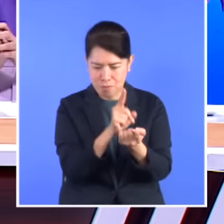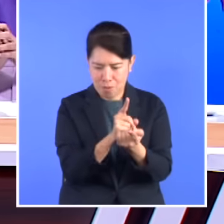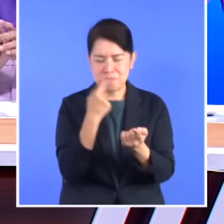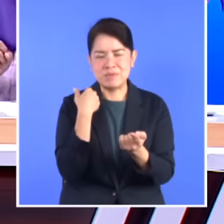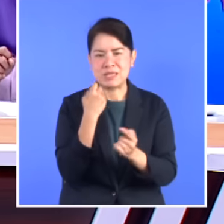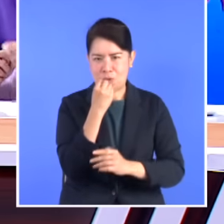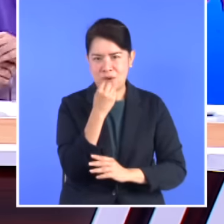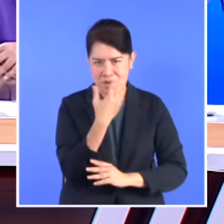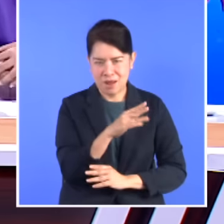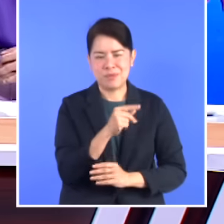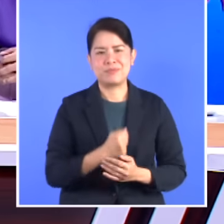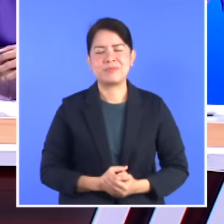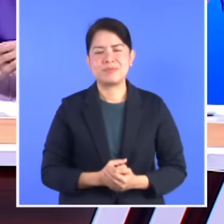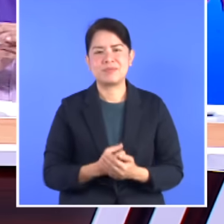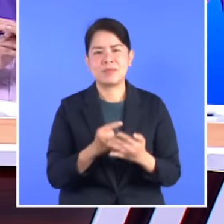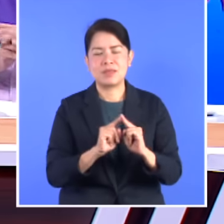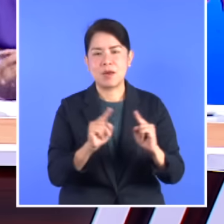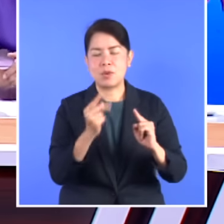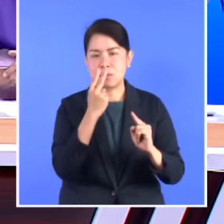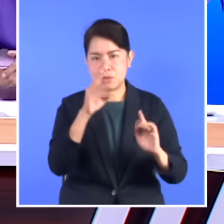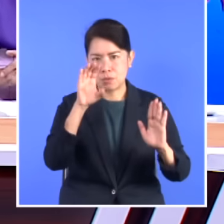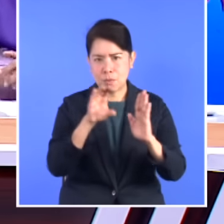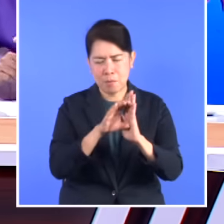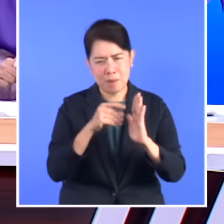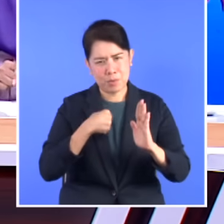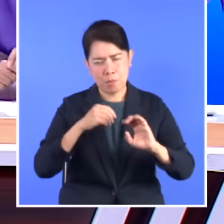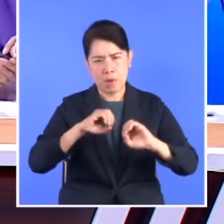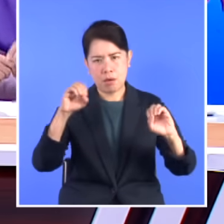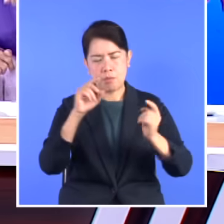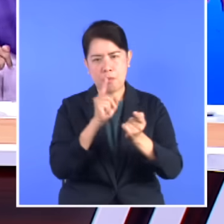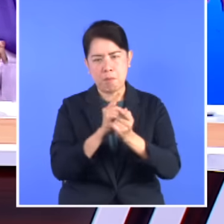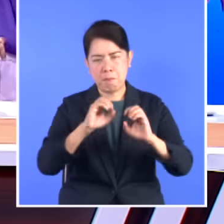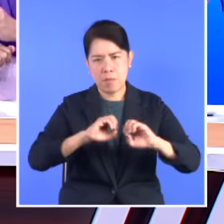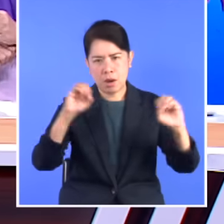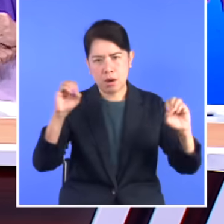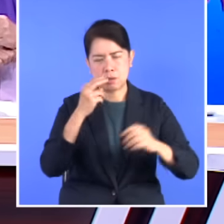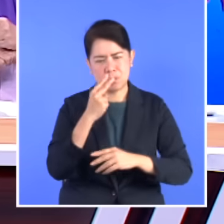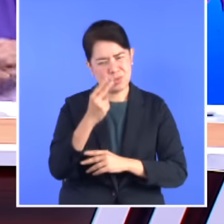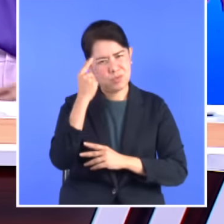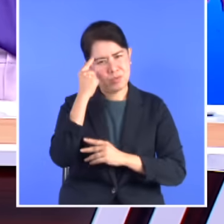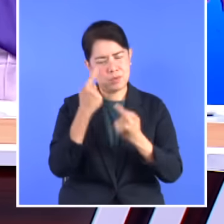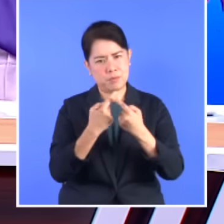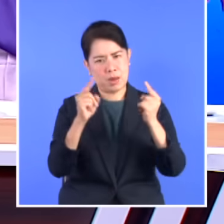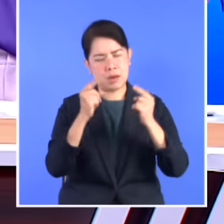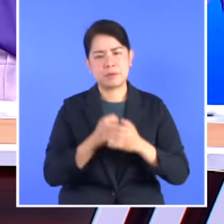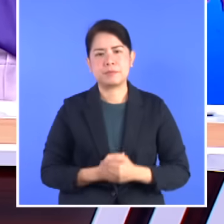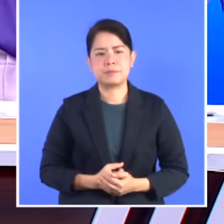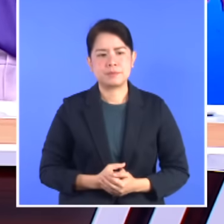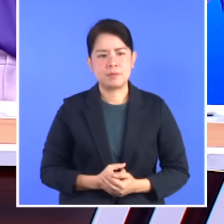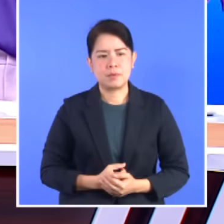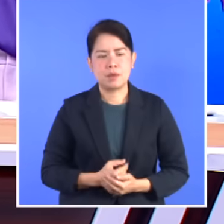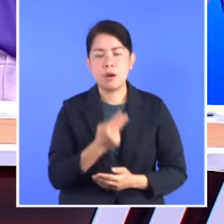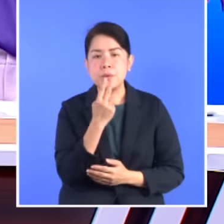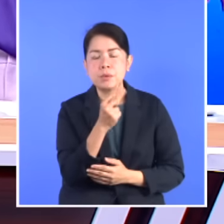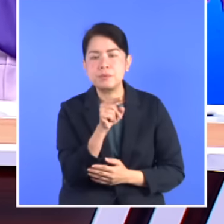กินนะคะแต่ภาพนี้หลายคนบอกว่าไม่เคยเห็นเขียดคาบหัวตุ๊กแก เขียดคาบหัวตุ๊กแก ปก